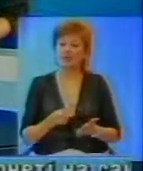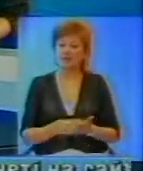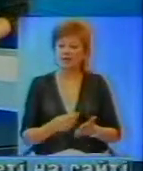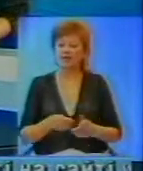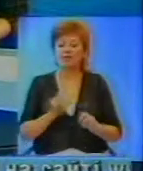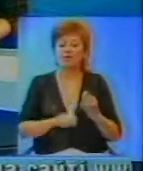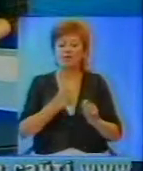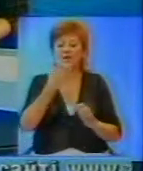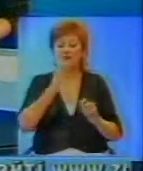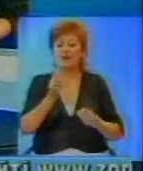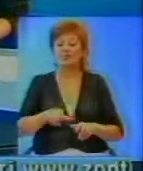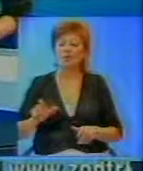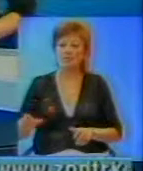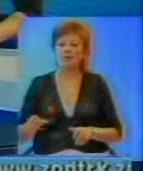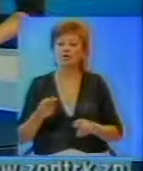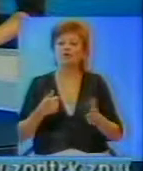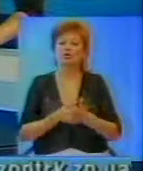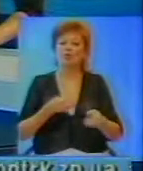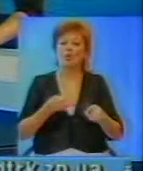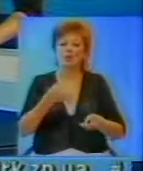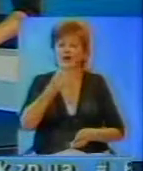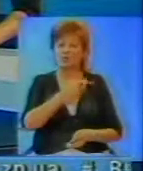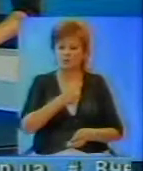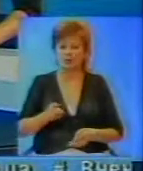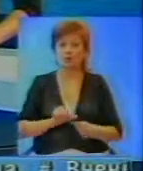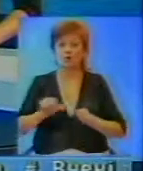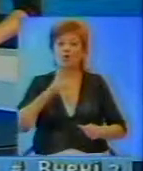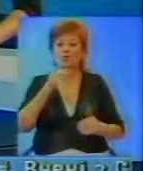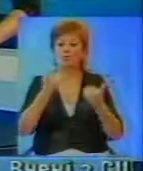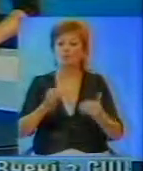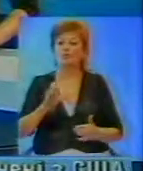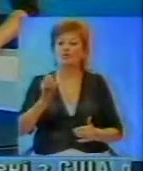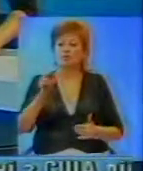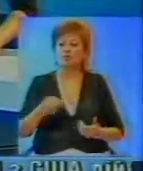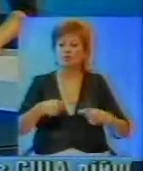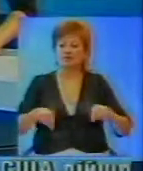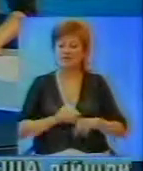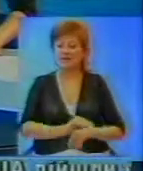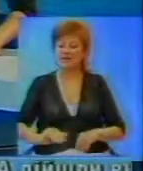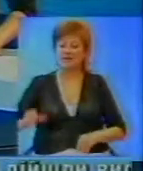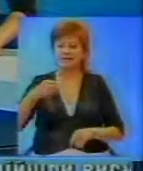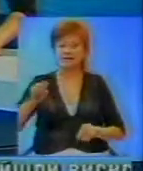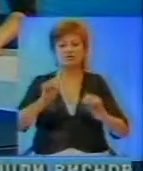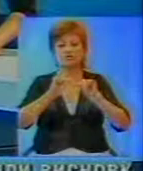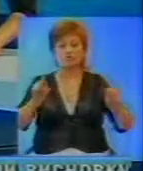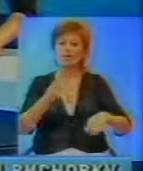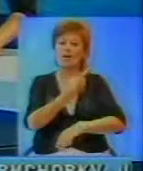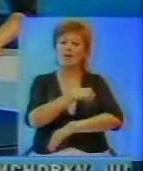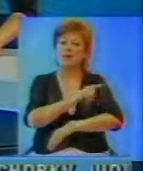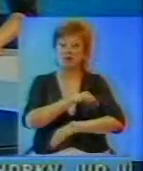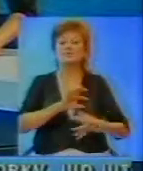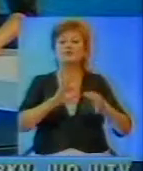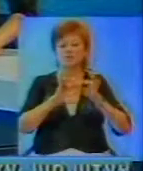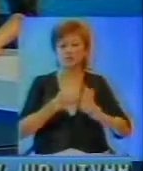готовності тепломереж до опалювального сезону. Окрема увага об'єктам соціальної сфери, дитячим садкам, школам та лікарням. Подробиці